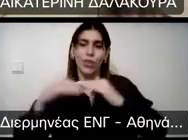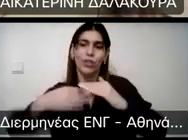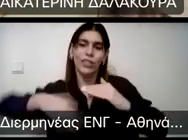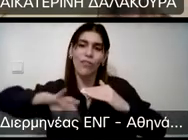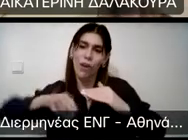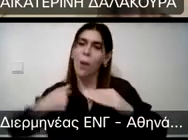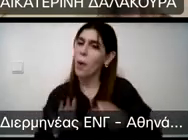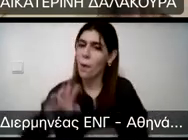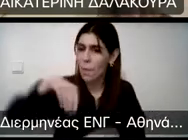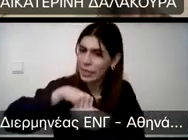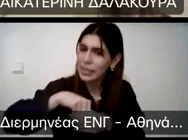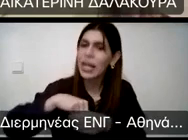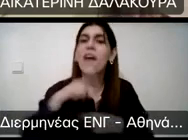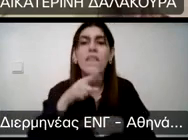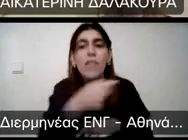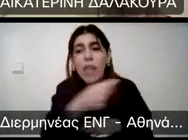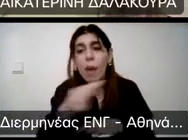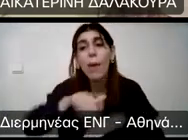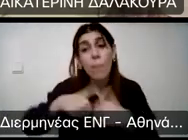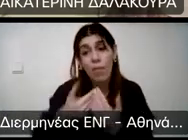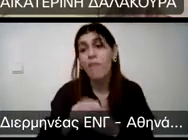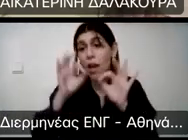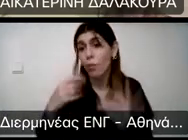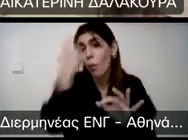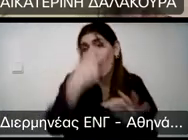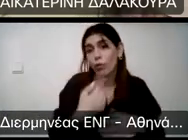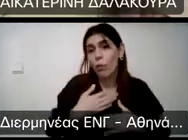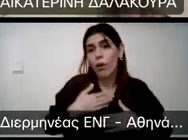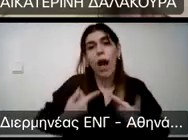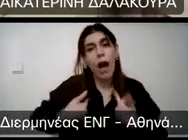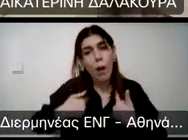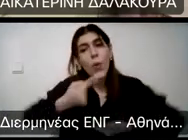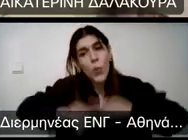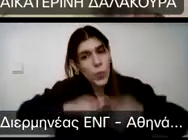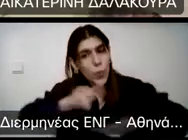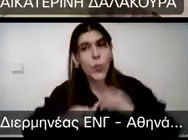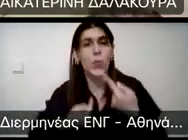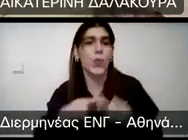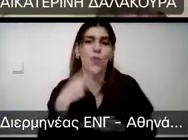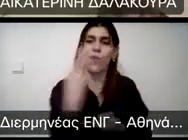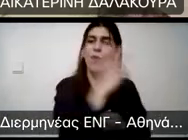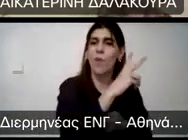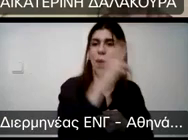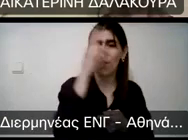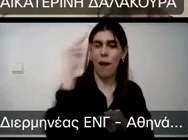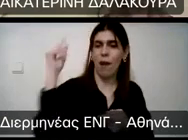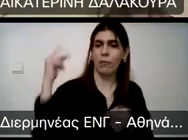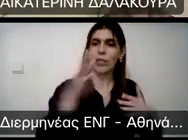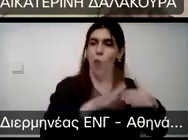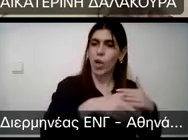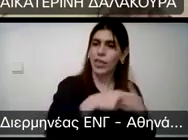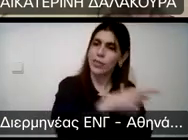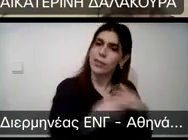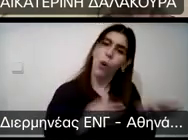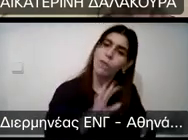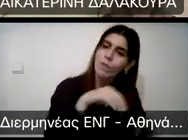αρκετά και ασχολήθηκα με το θέμα αυτό και την αντιμετώπιση του στο Πανεπιστήμιο Κρήτης, έτσι δέχτηκα την πρόταση. Πάντως